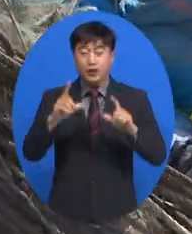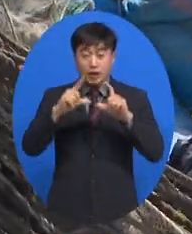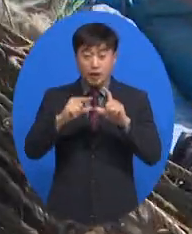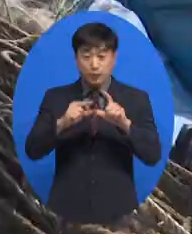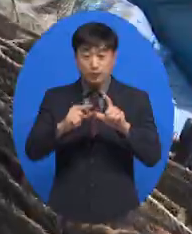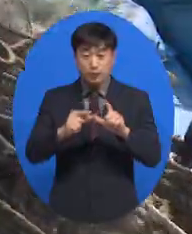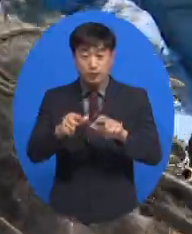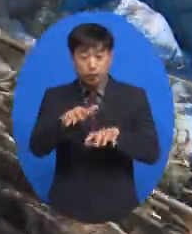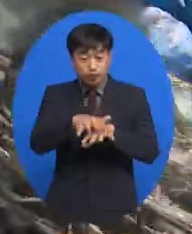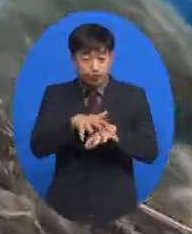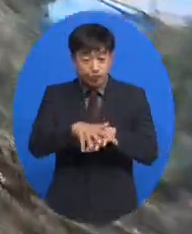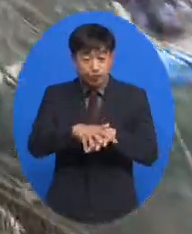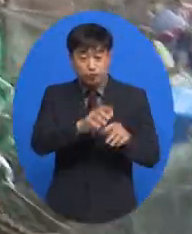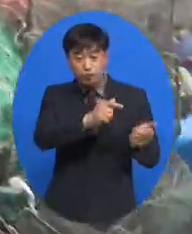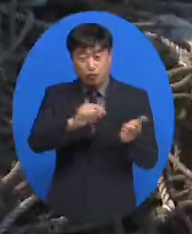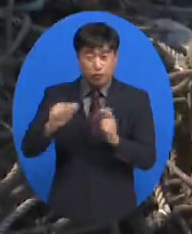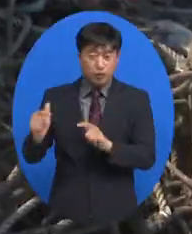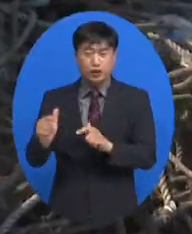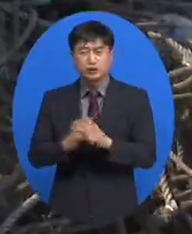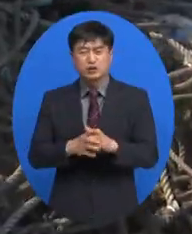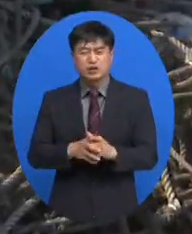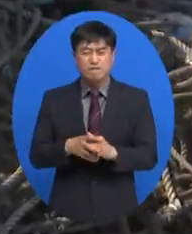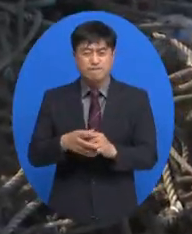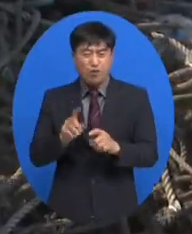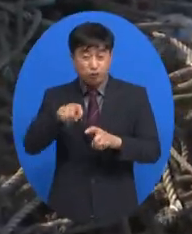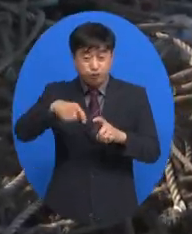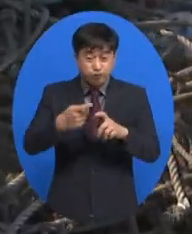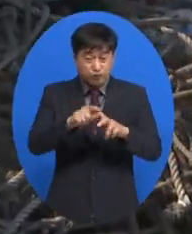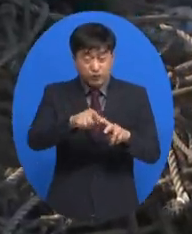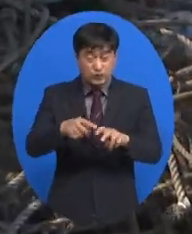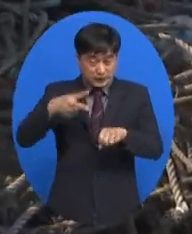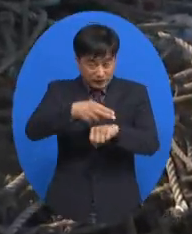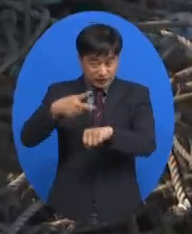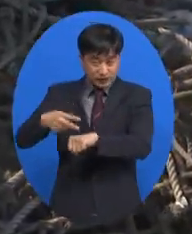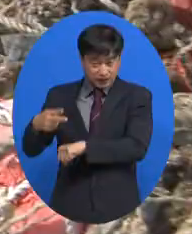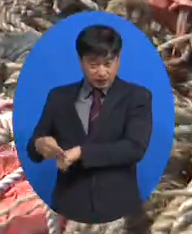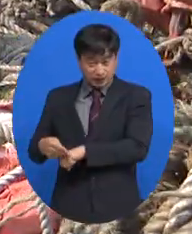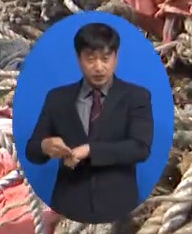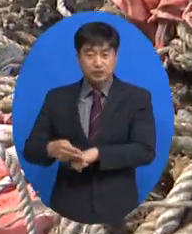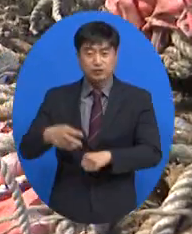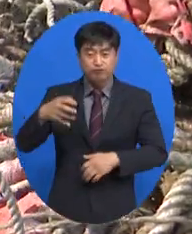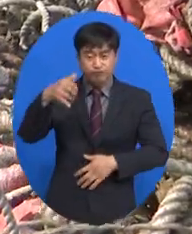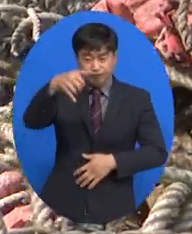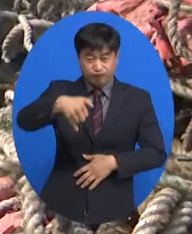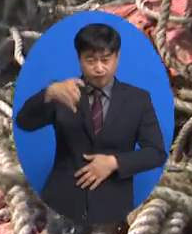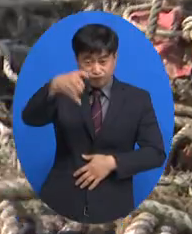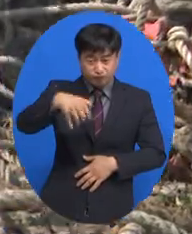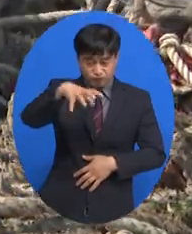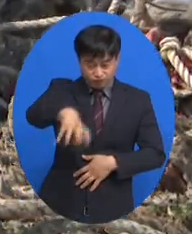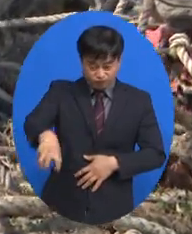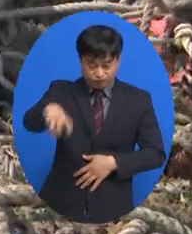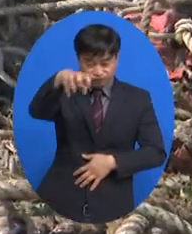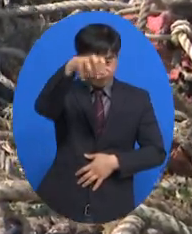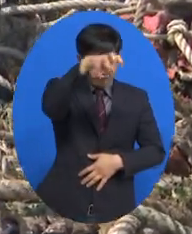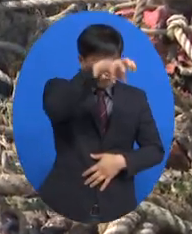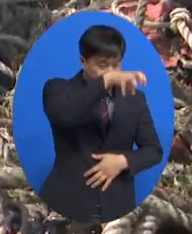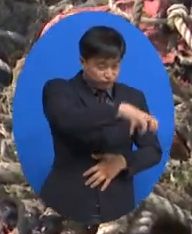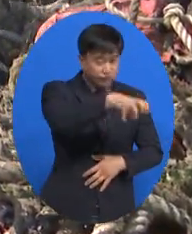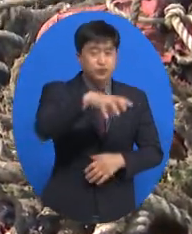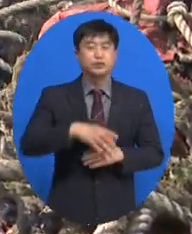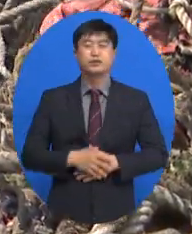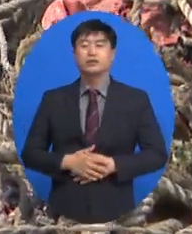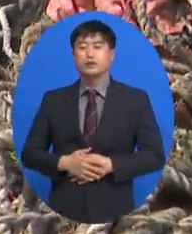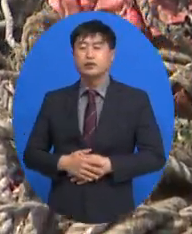대부분 폐어구인데 엉킨 것은 사람 손으로 일일이 끊어내면서 청소선의 굴삭기를 이용해 배로 쓰레기를 옮겨